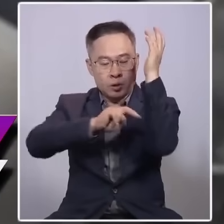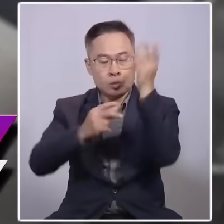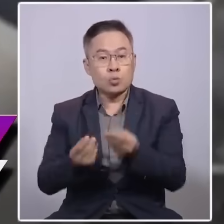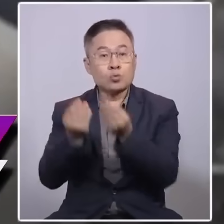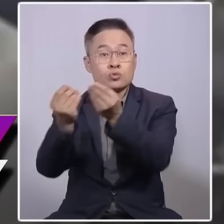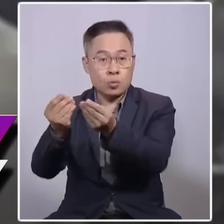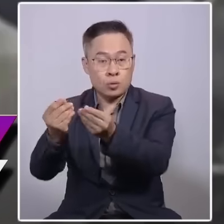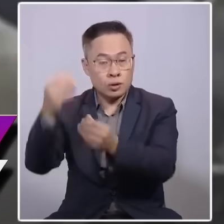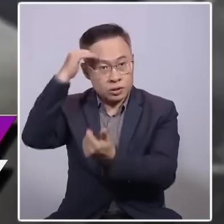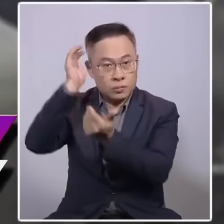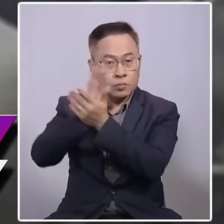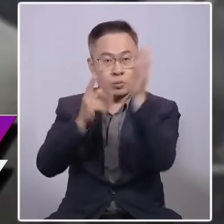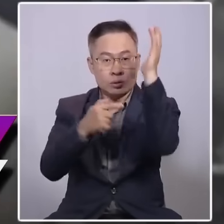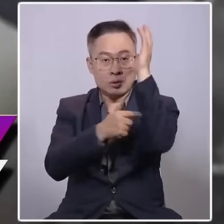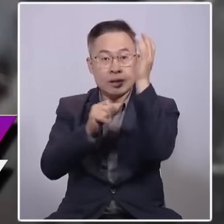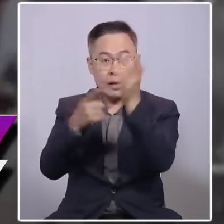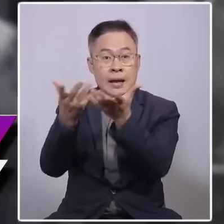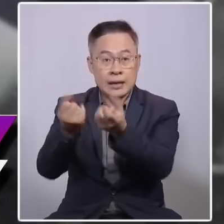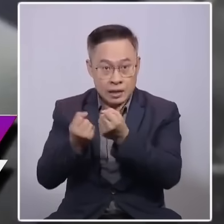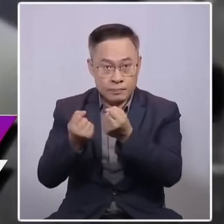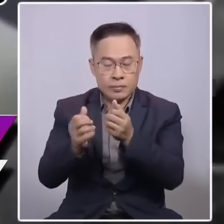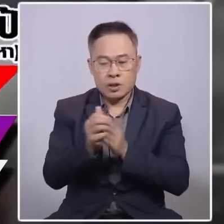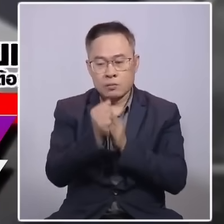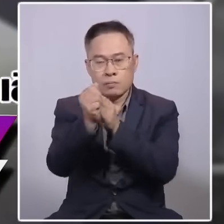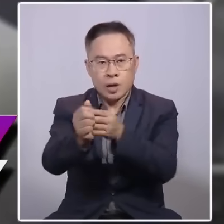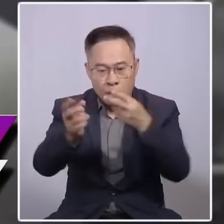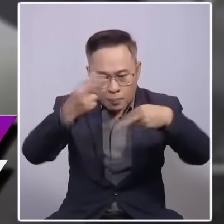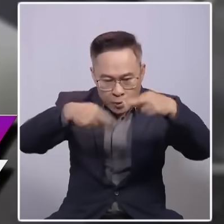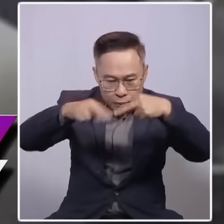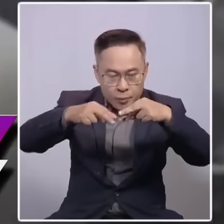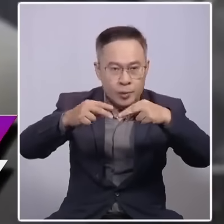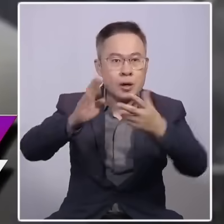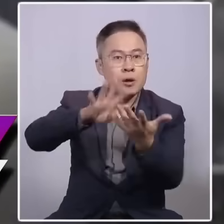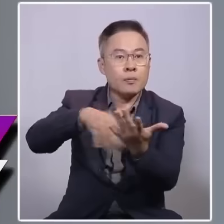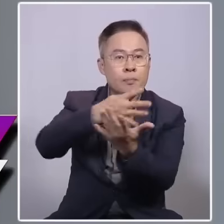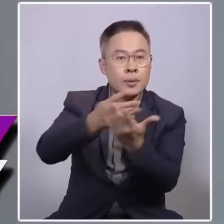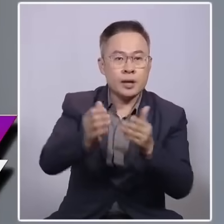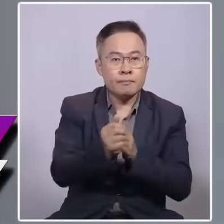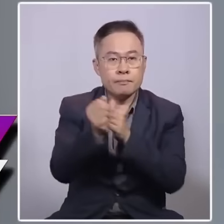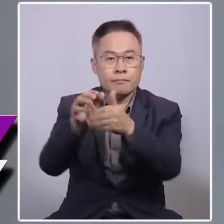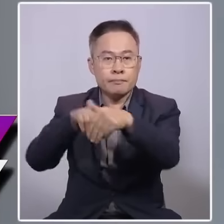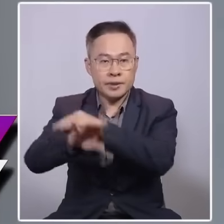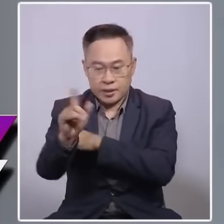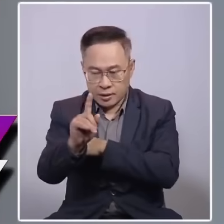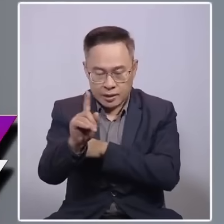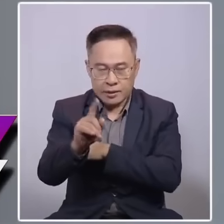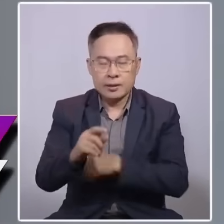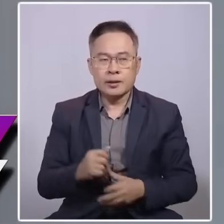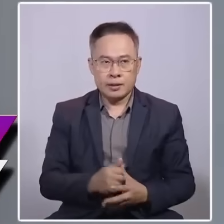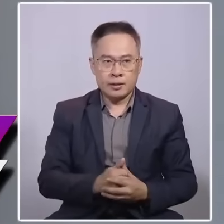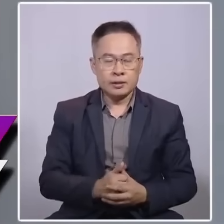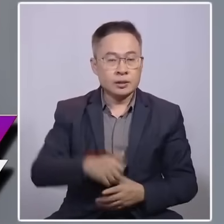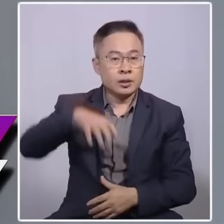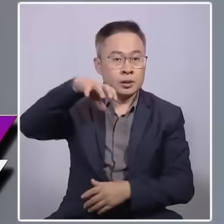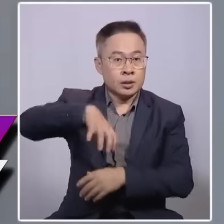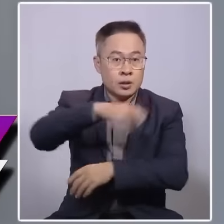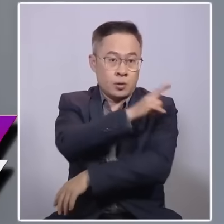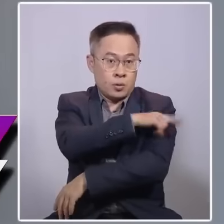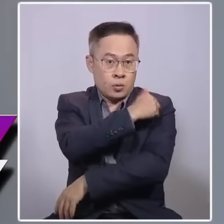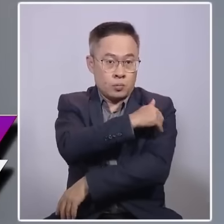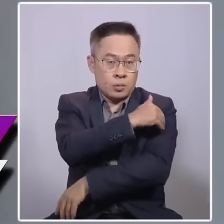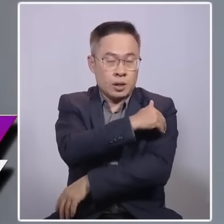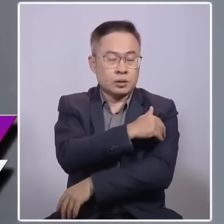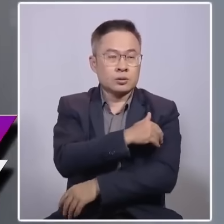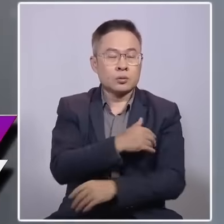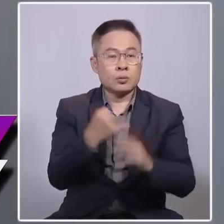เนี่ยหลบหนีจากโรงพยาบาลมหาราชที่ตัวเมืองนครศรีธรรมราชแล้วก็มีรายงานข่าวเพิ่มเติมนะครับว่าวันนี้เนี่ยทางเจ้าหน้าที่